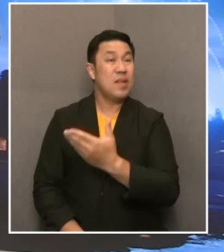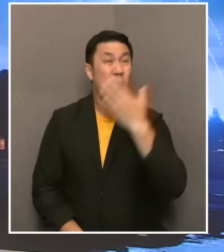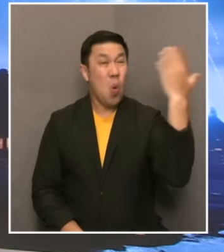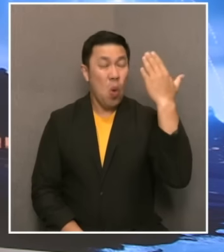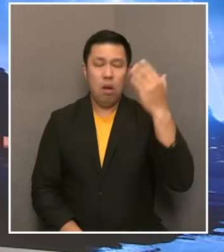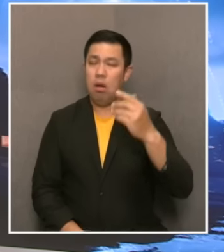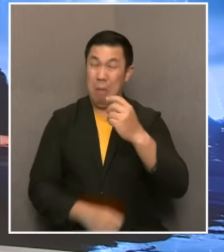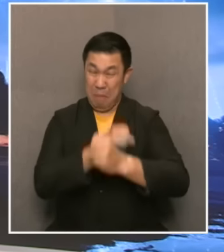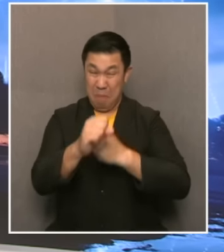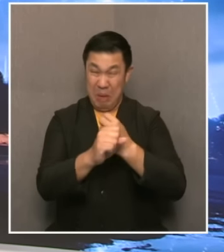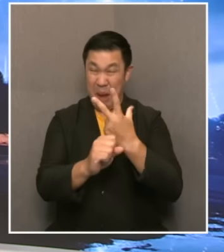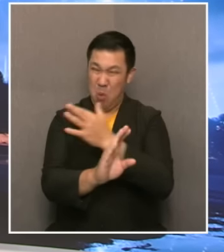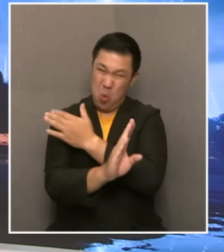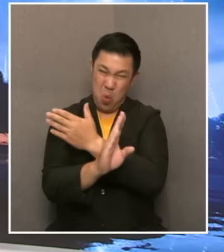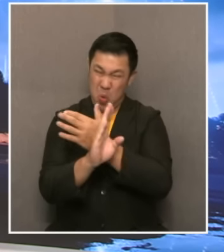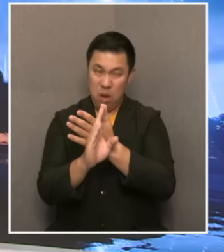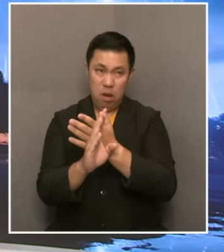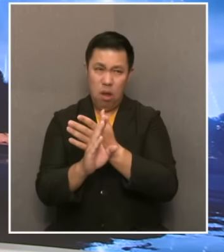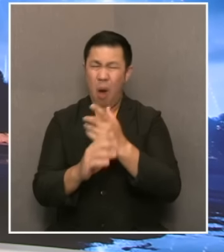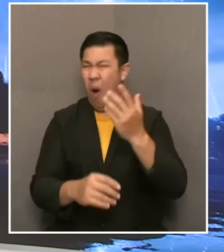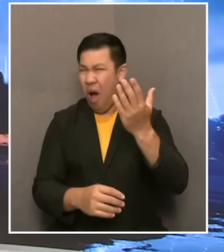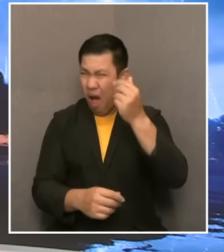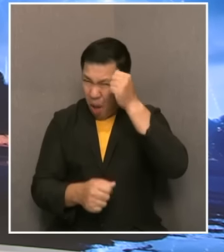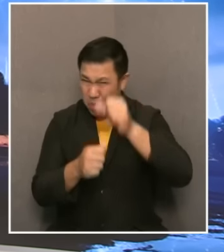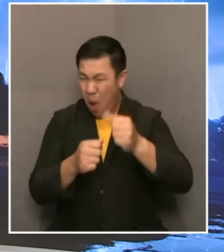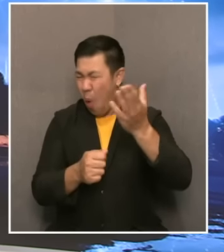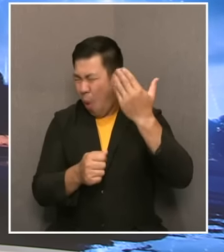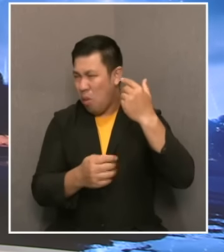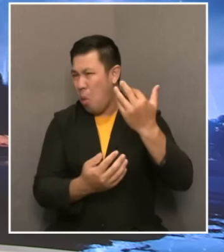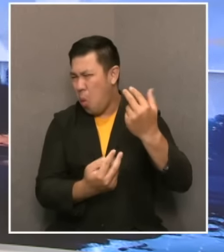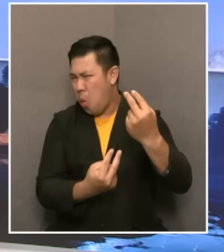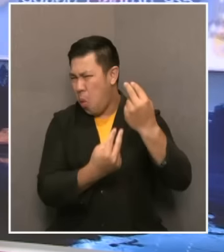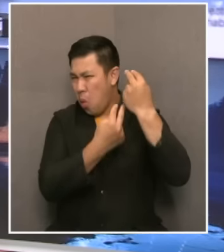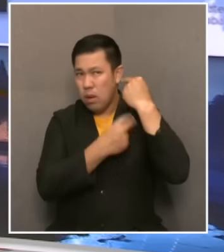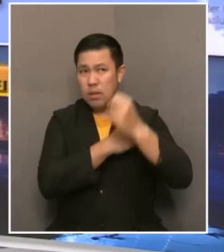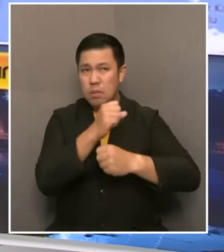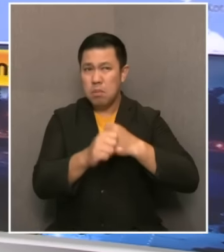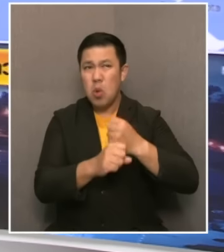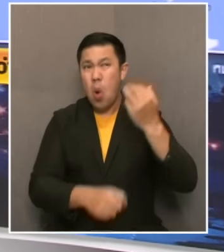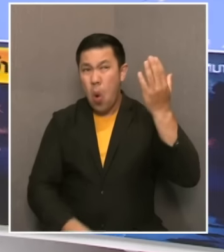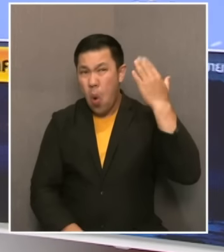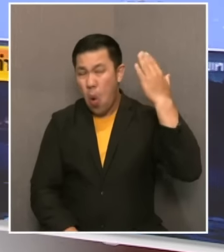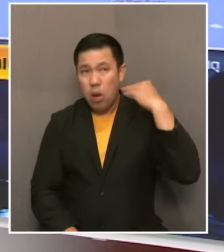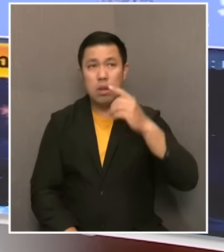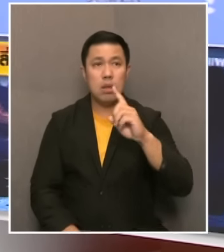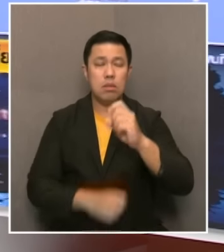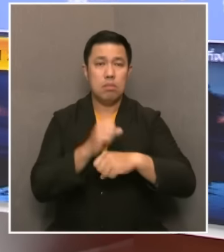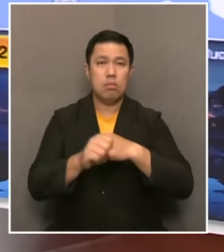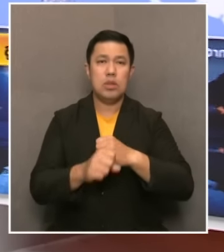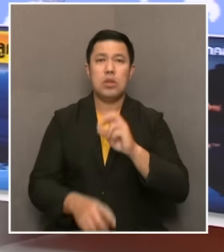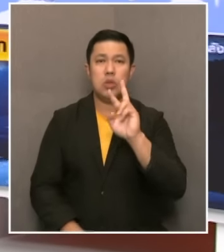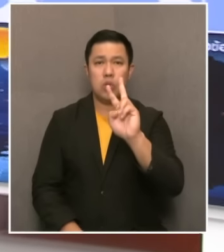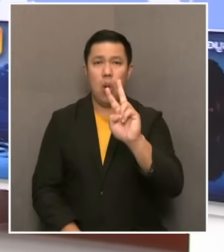เดียวในรอบ3ปีนะย้อนพาคุณผู้ชมย้อนกลับไปในปีนั้นนะครับในปีที่มีพายุลูกนี้เกิดขึ้นก็คือปีพุทธศักรา